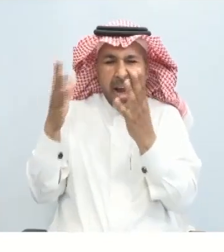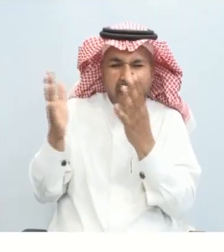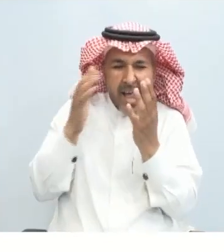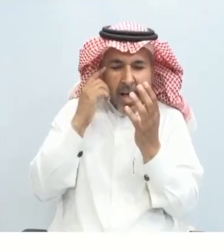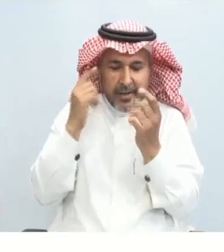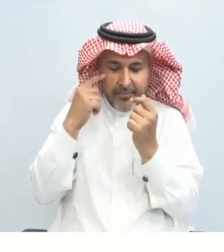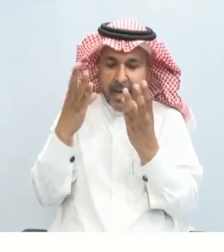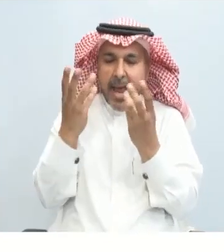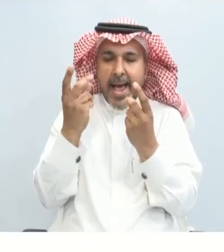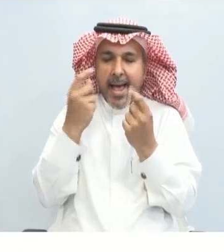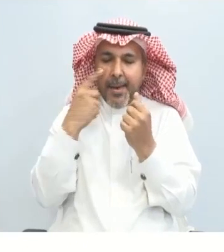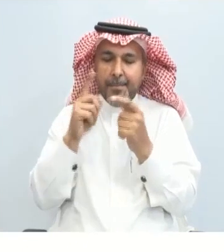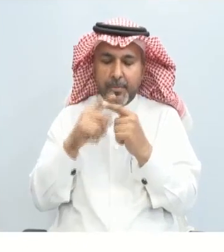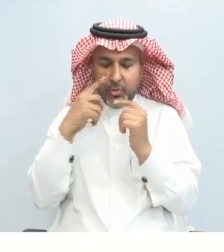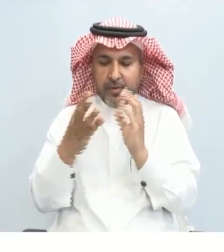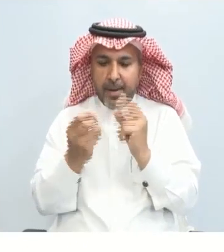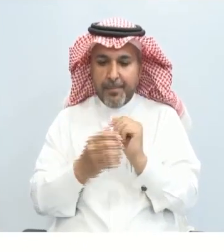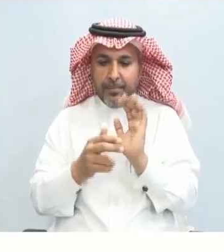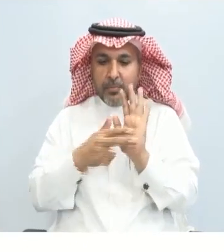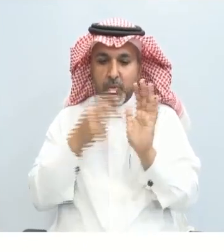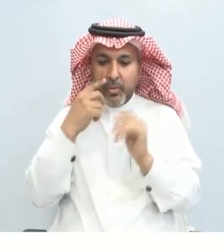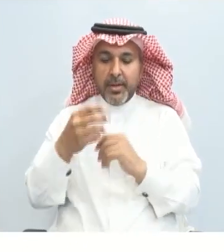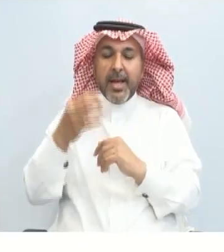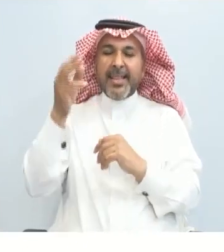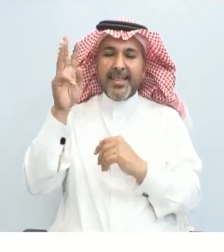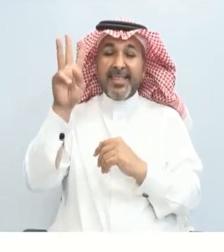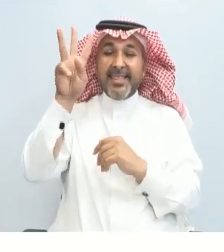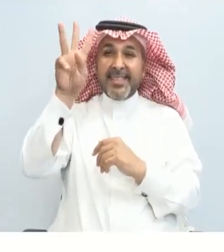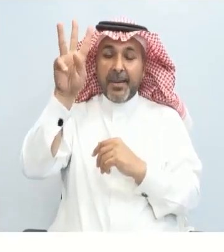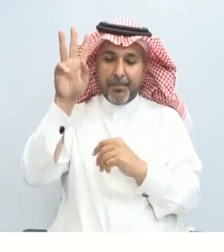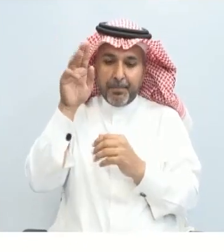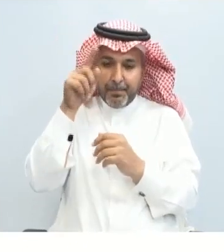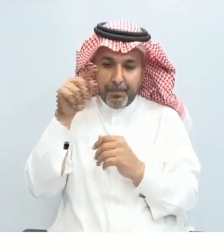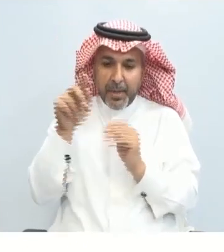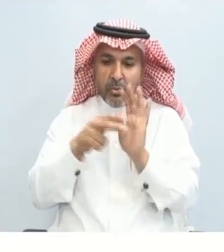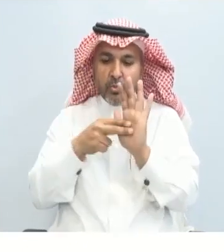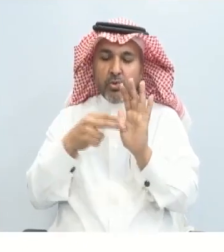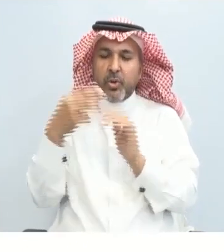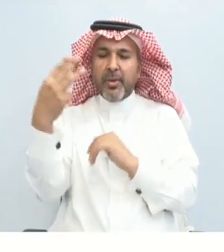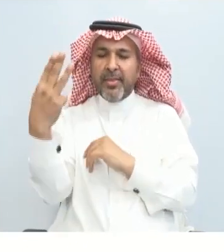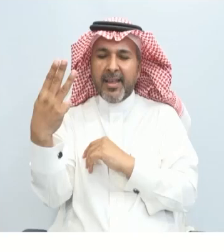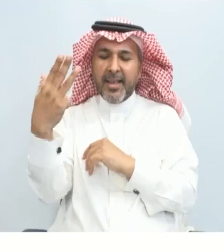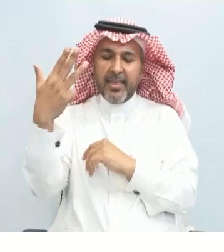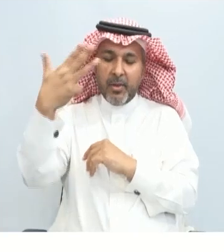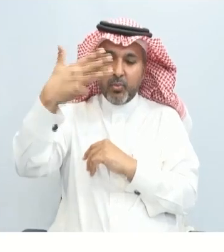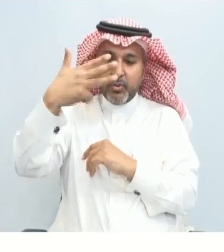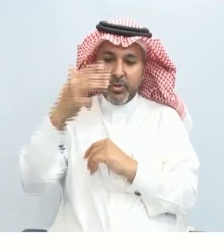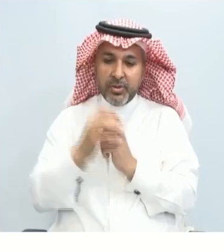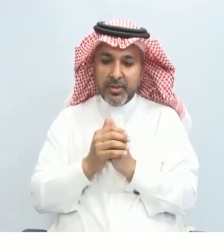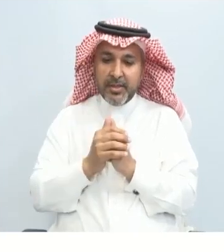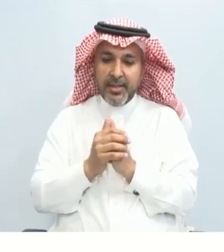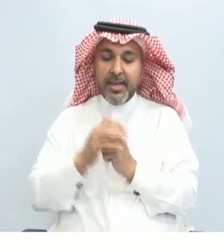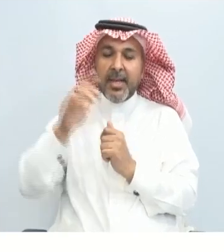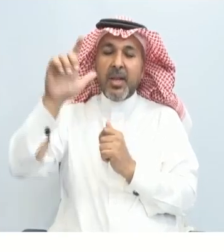10 حيث ان حيث تمثل دي المسافه التي يقطعها الاعصار بالميل وبحسب طول مساره وعرضه